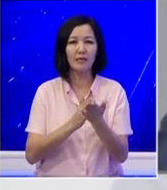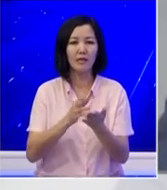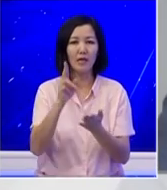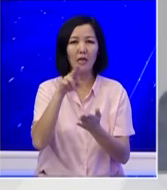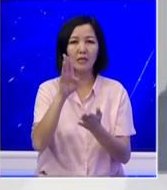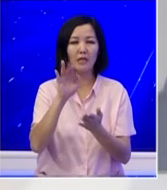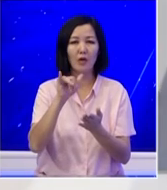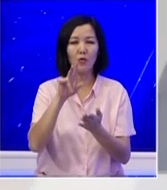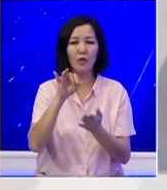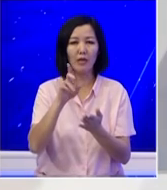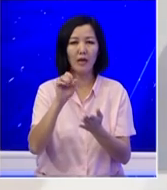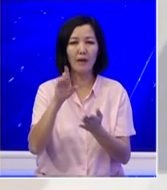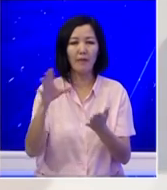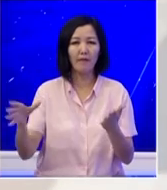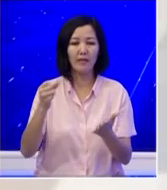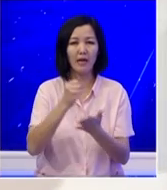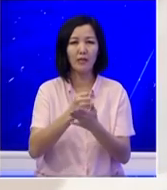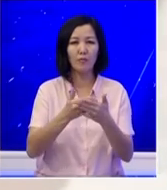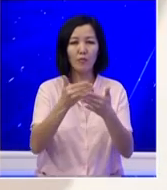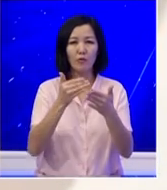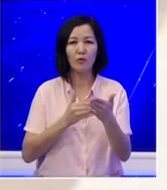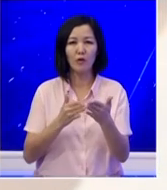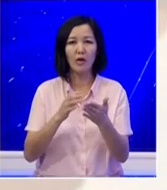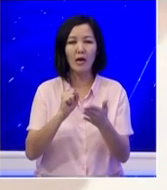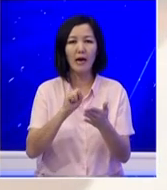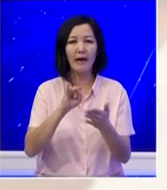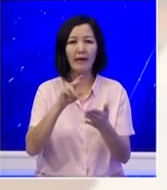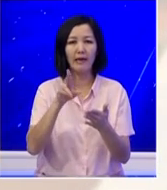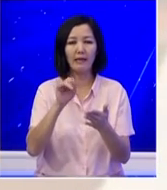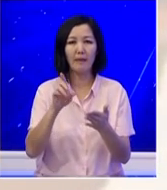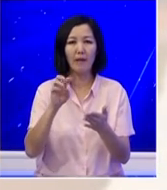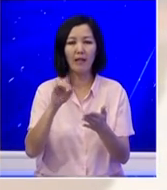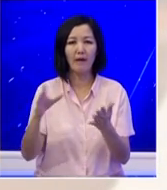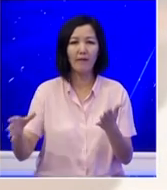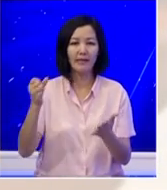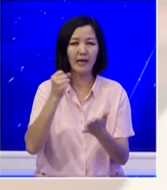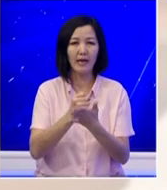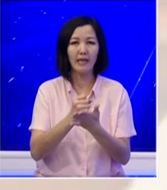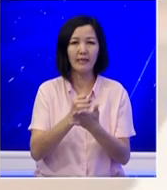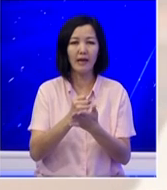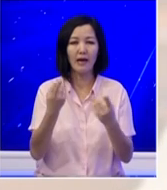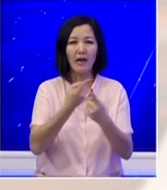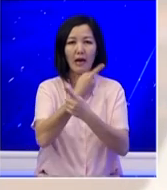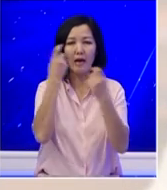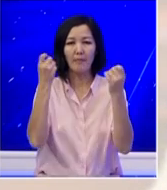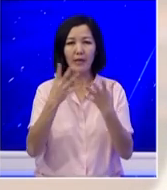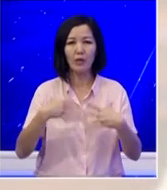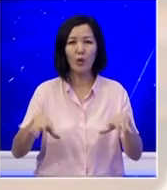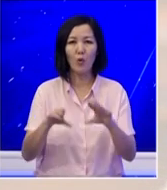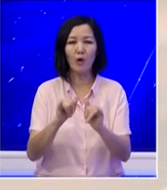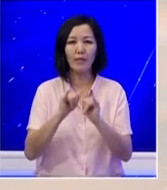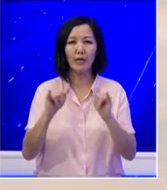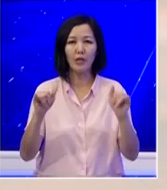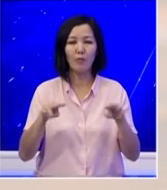Абаев тағайындалды. Оның бұрынғы қызметіне Аида Балаева келді. Яғни бүгіннен бастап ол еліміздің ақпарат және қоғамдық даму